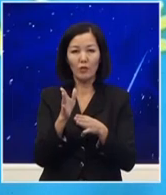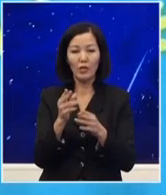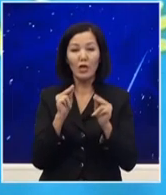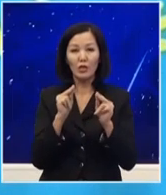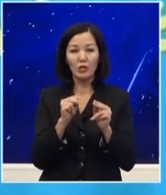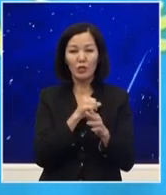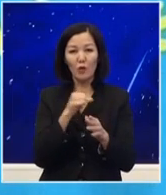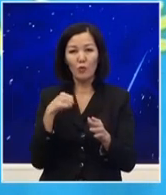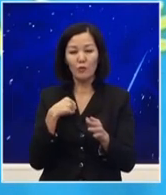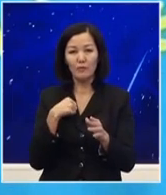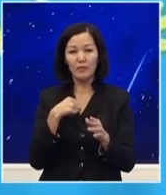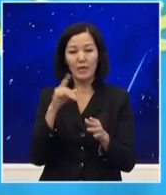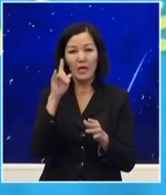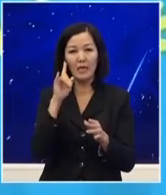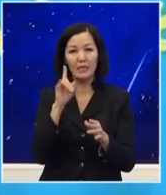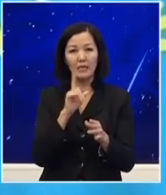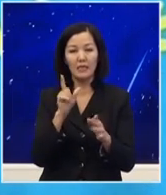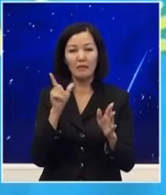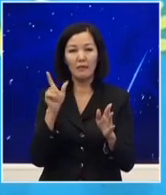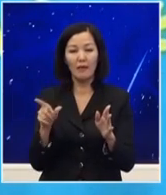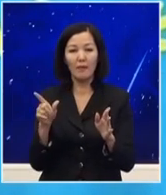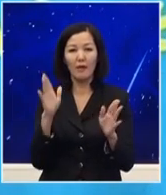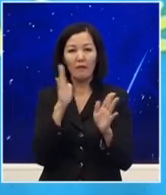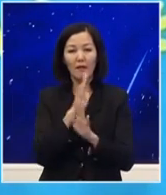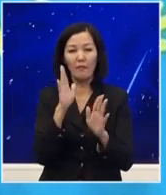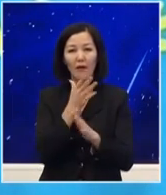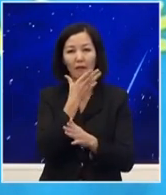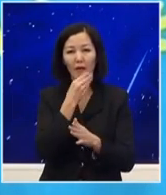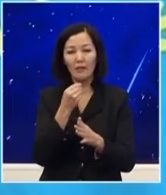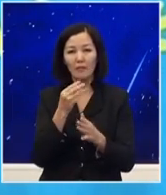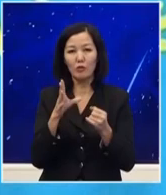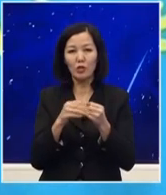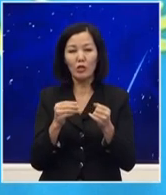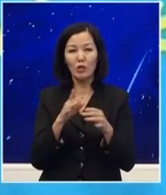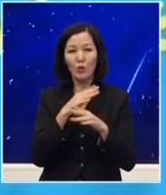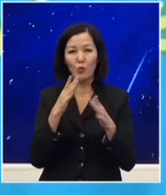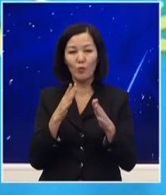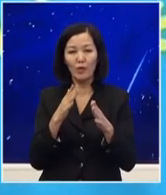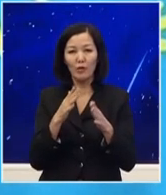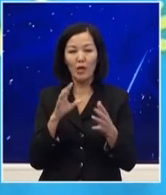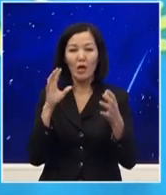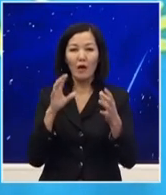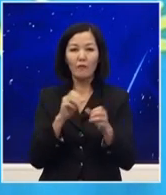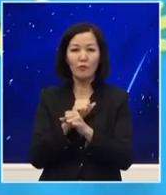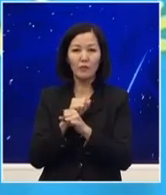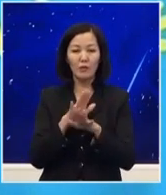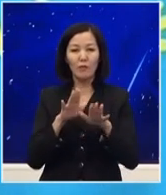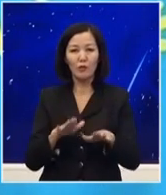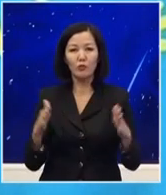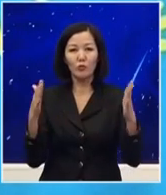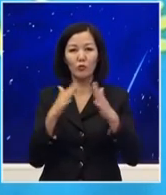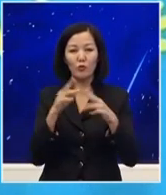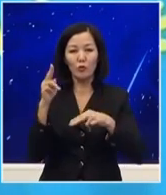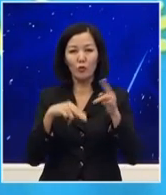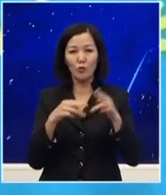Шындығында өзіміздің ел азаматтары көрмеген табиғаты әсем жерлер көп. Бұл жасырын емес, сондықтан жол, автобус, демалыс үйлері сынды